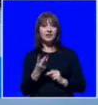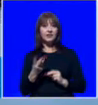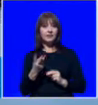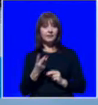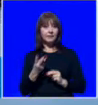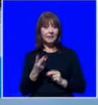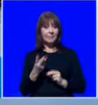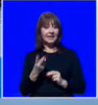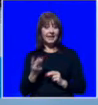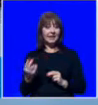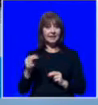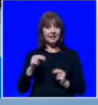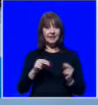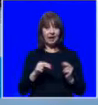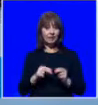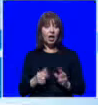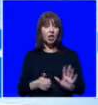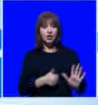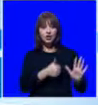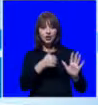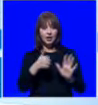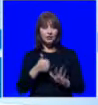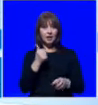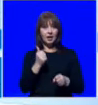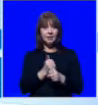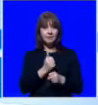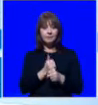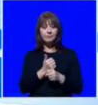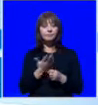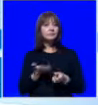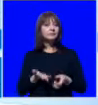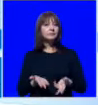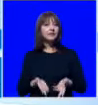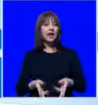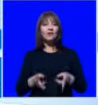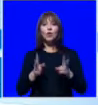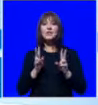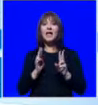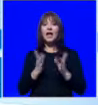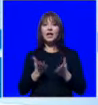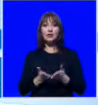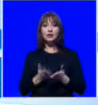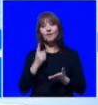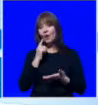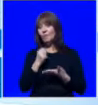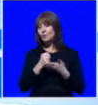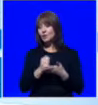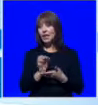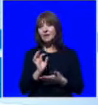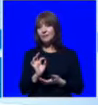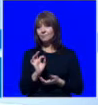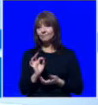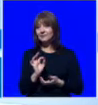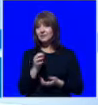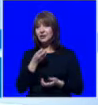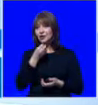часа, необичайно дълъг. Какво се реши? По бюджета се случва. Какво